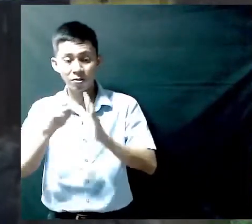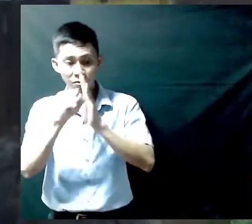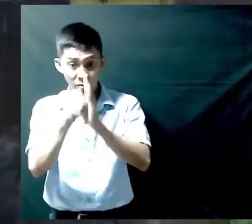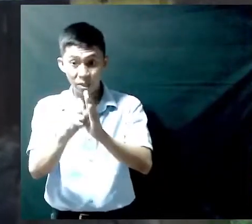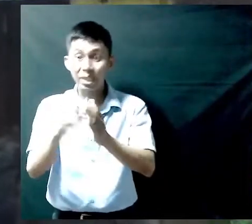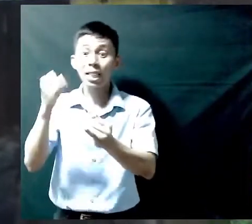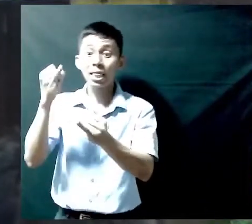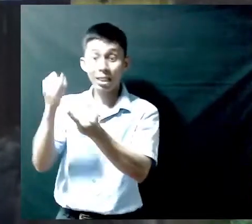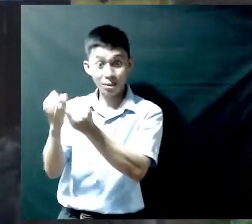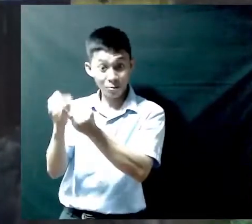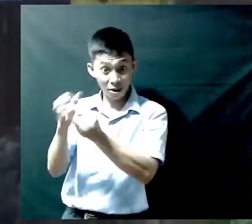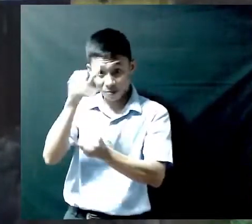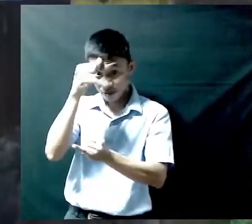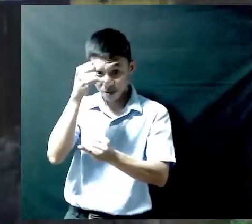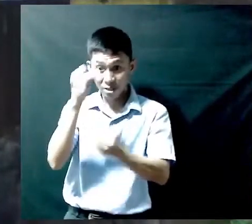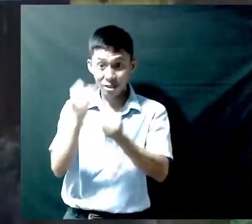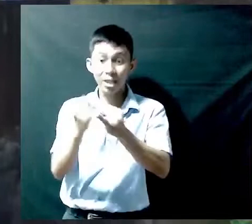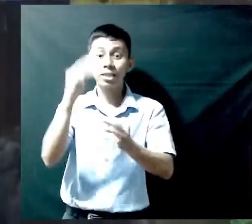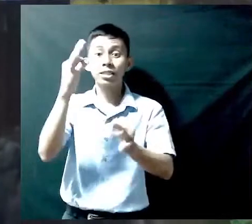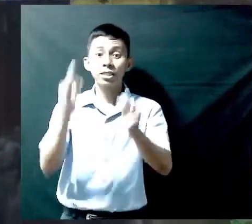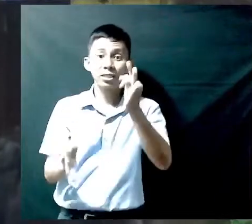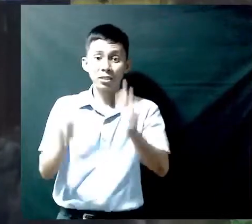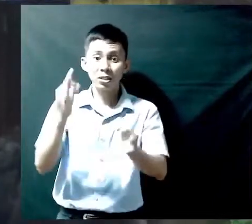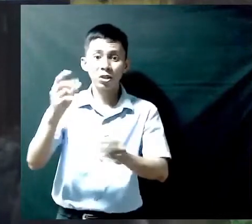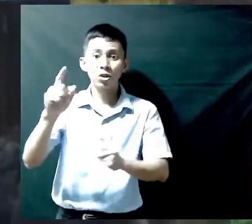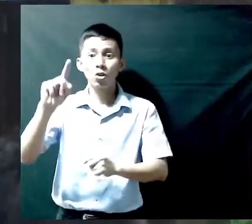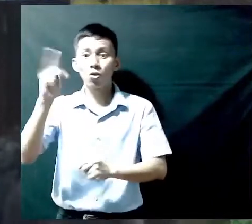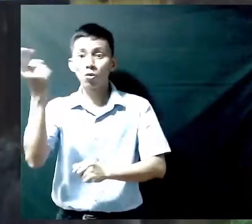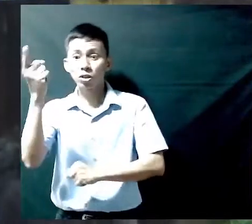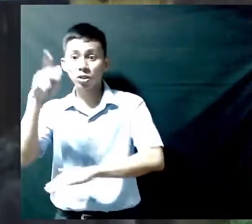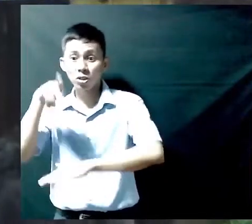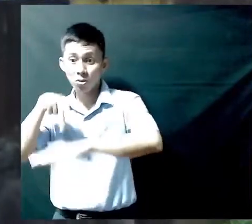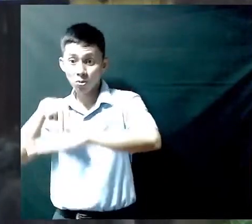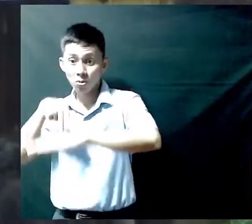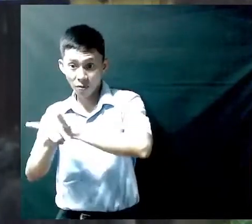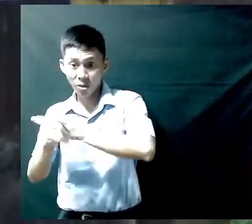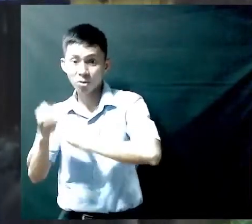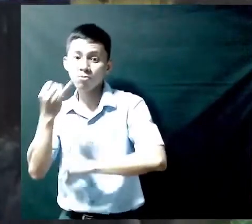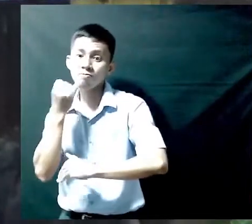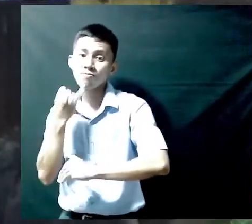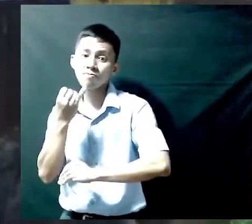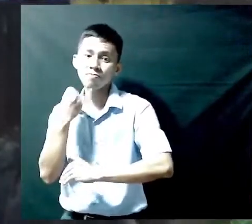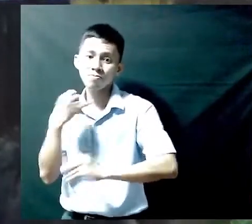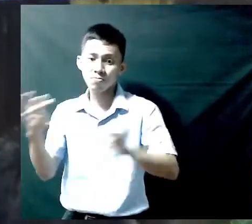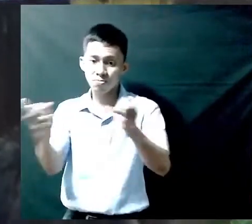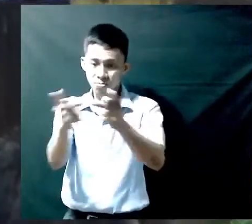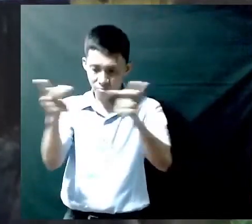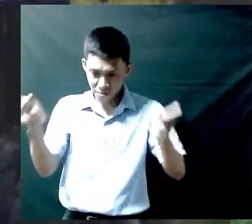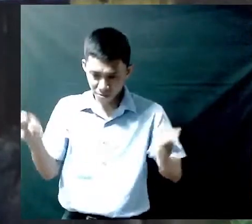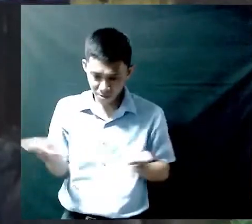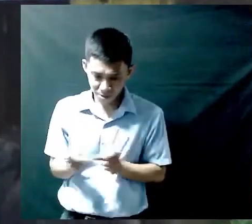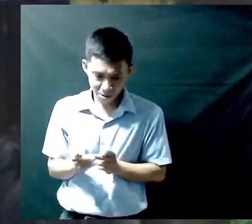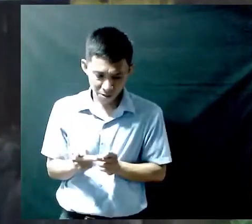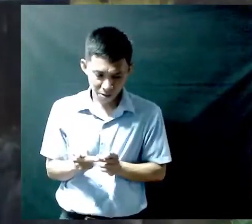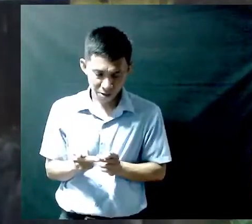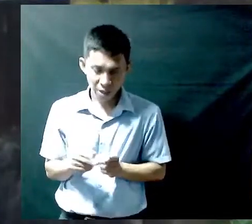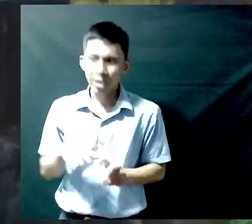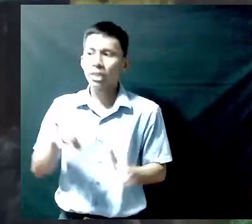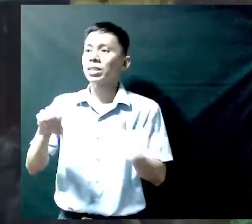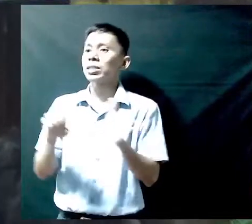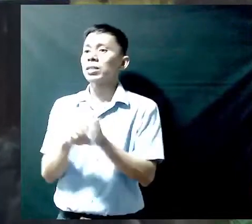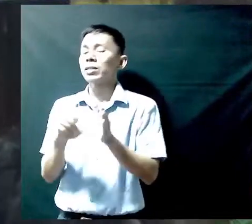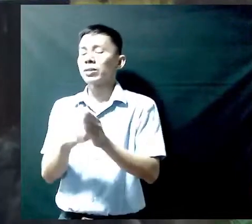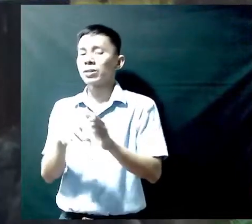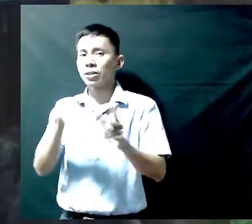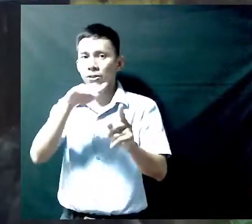judge of Israel and the first prophet of Israel. Now, kung bibigyan po natin yan, kung titingnan natin ang story